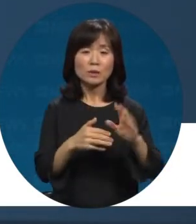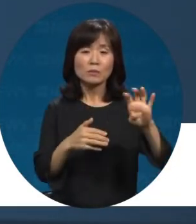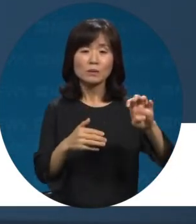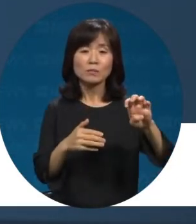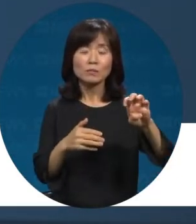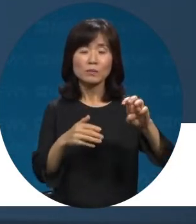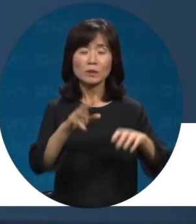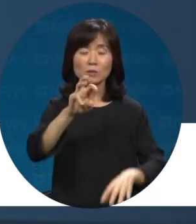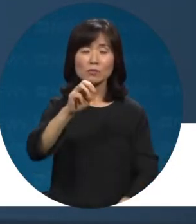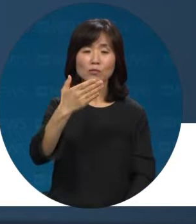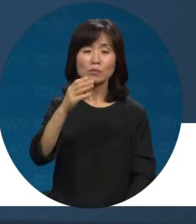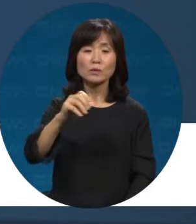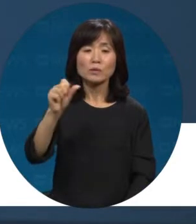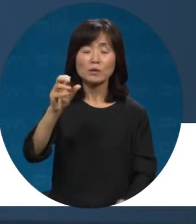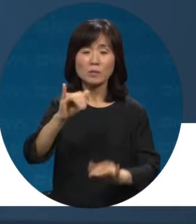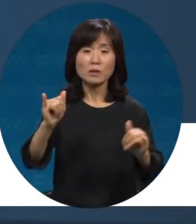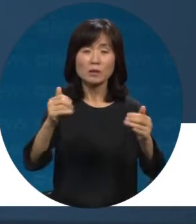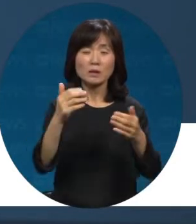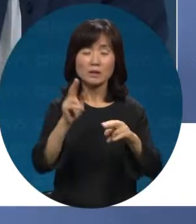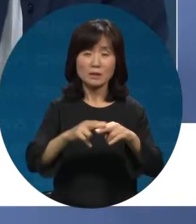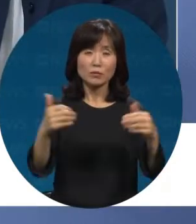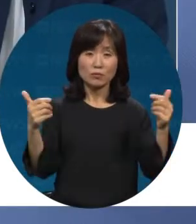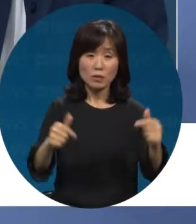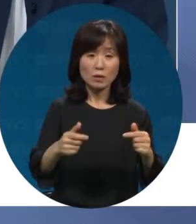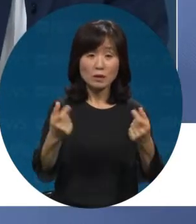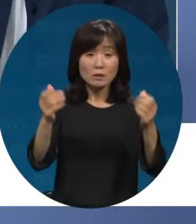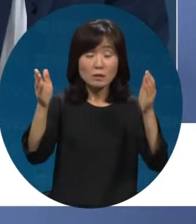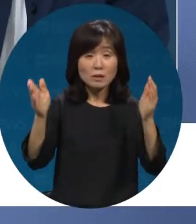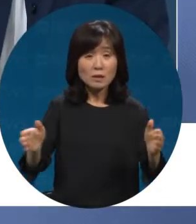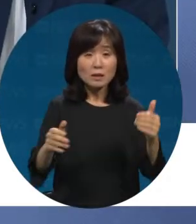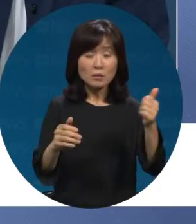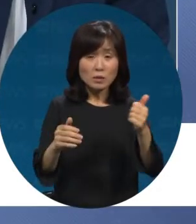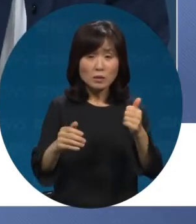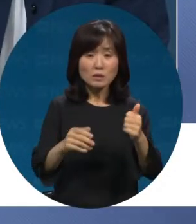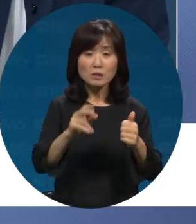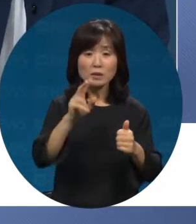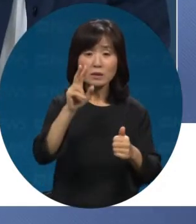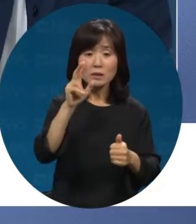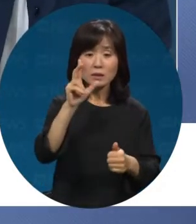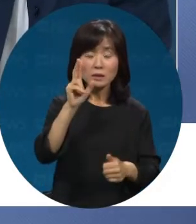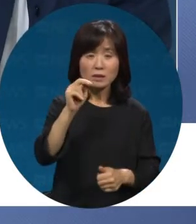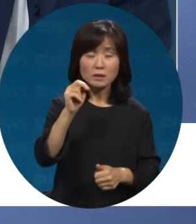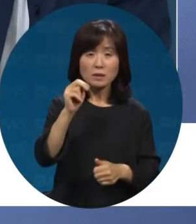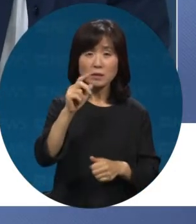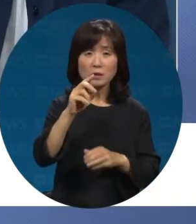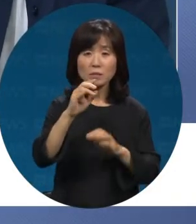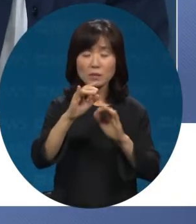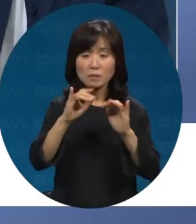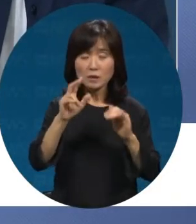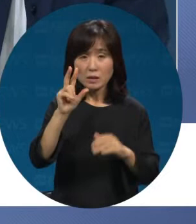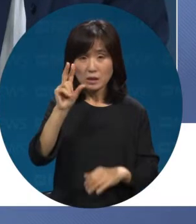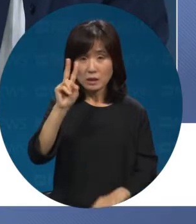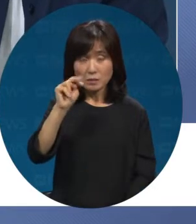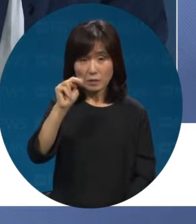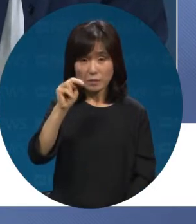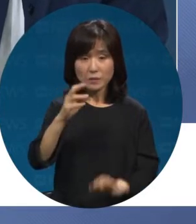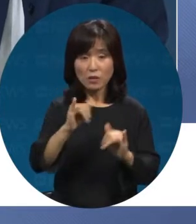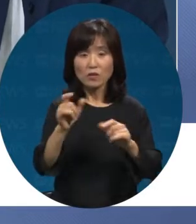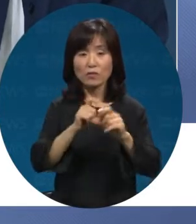395,000명이 줄었다고 하는데 같은 시기에 그 남성들은 6만명이 더 적은 숫자거든요